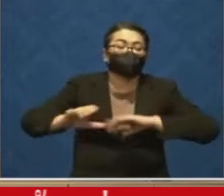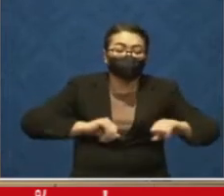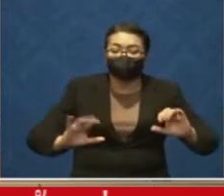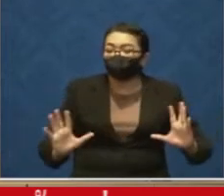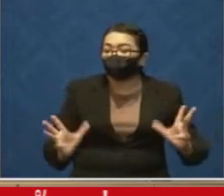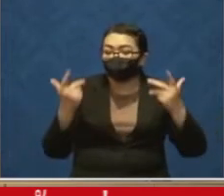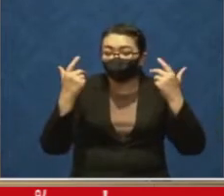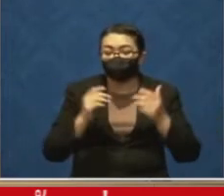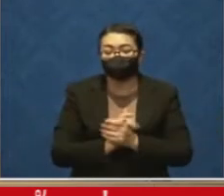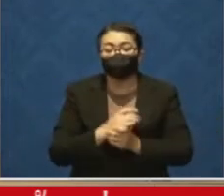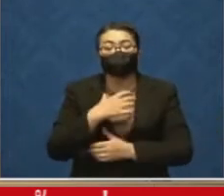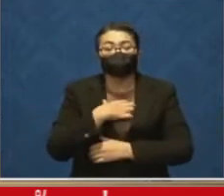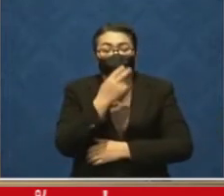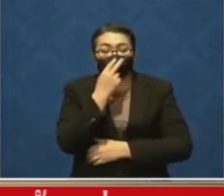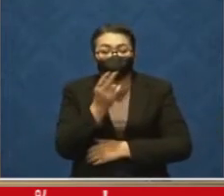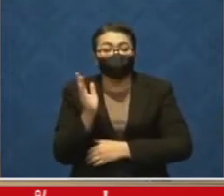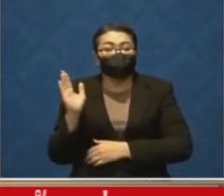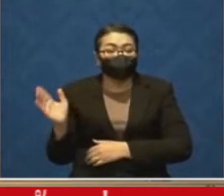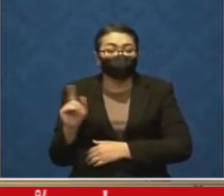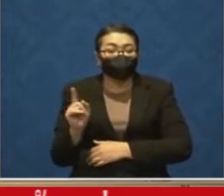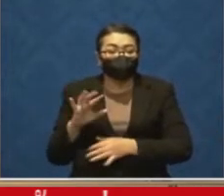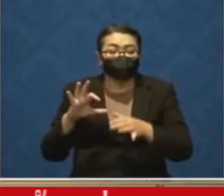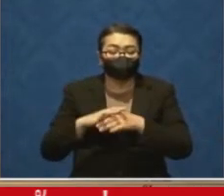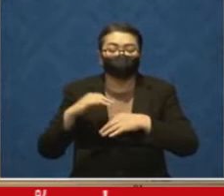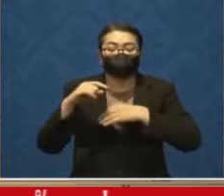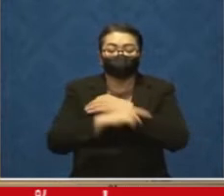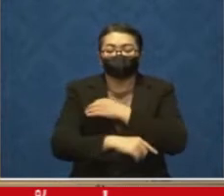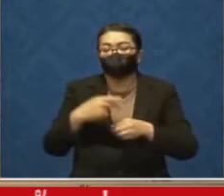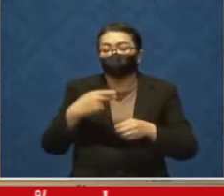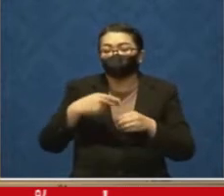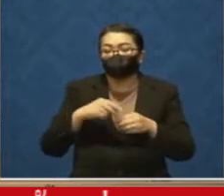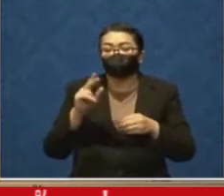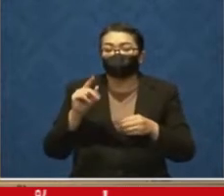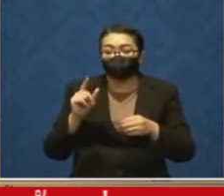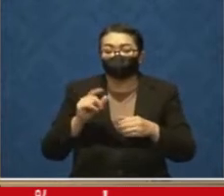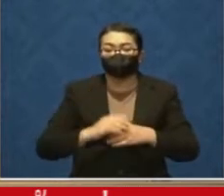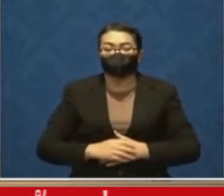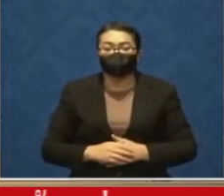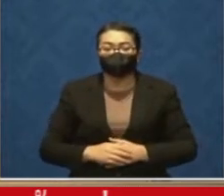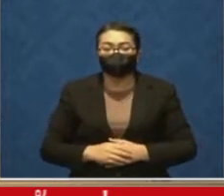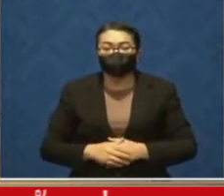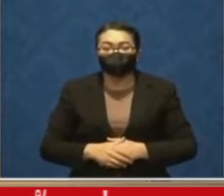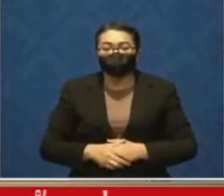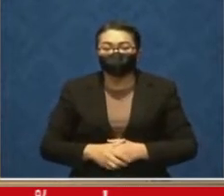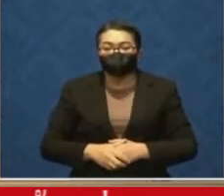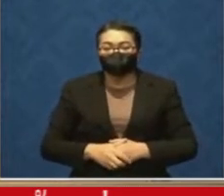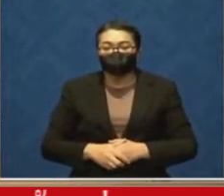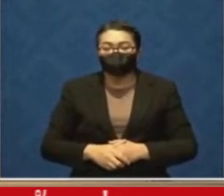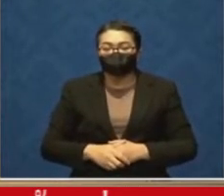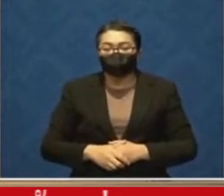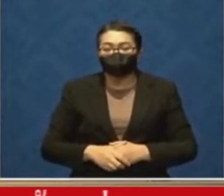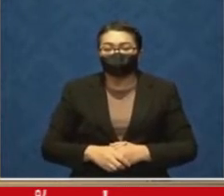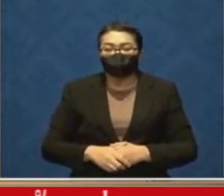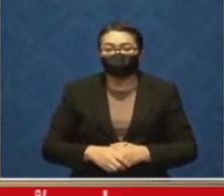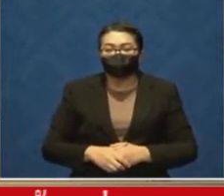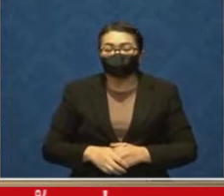เลยครัอยากให้ทาทานได้ดูอกอนหนึก็คอการทุตจหลน้มเขียวมันมีแ่นี้จรง 2,000 กวล้าน